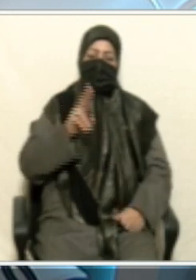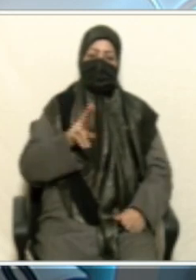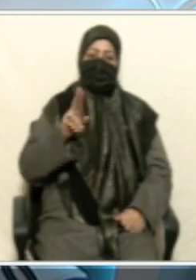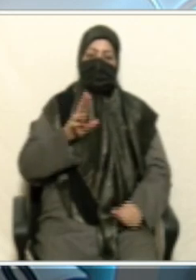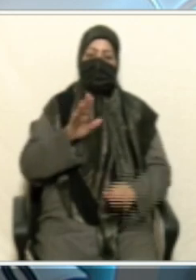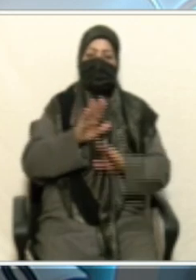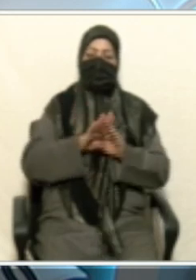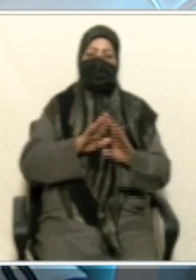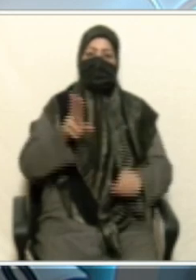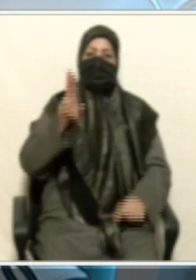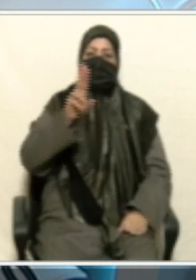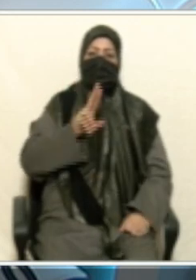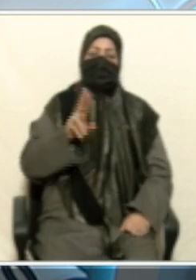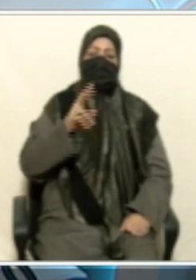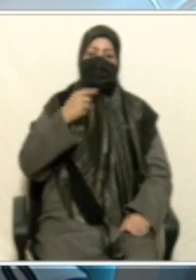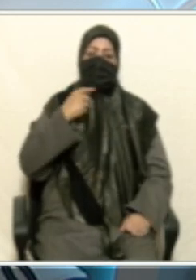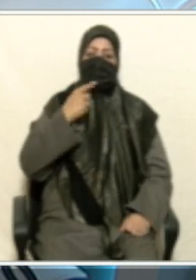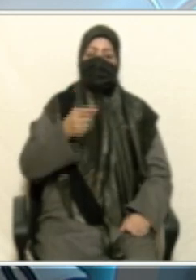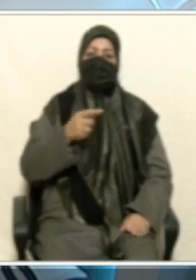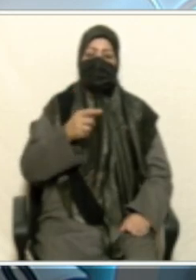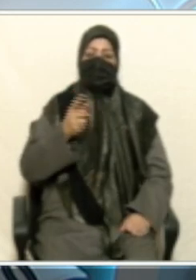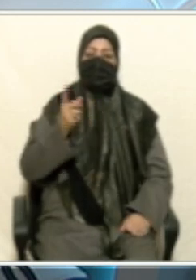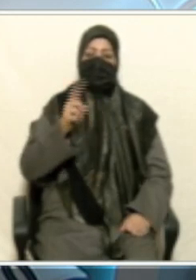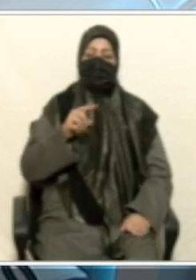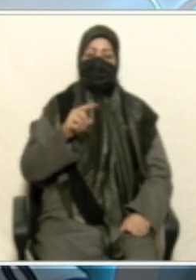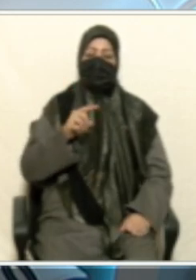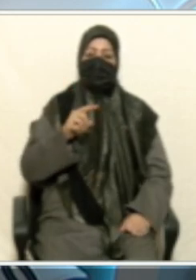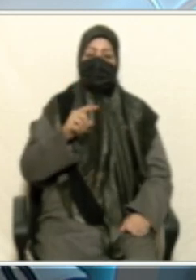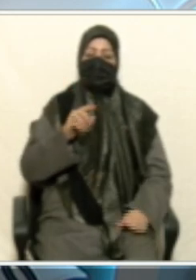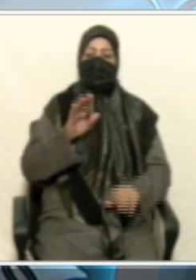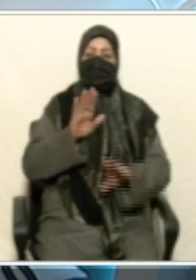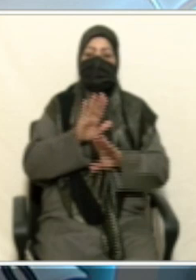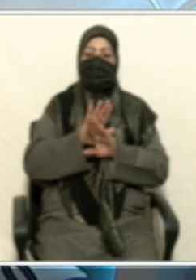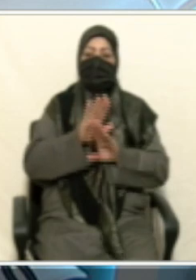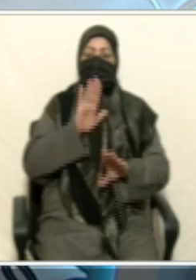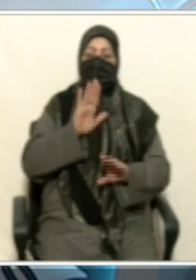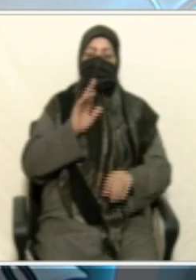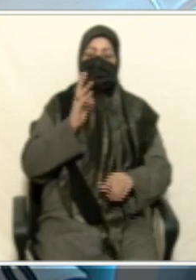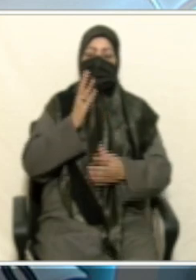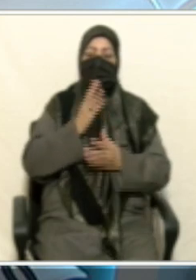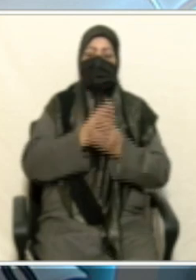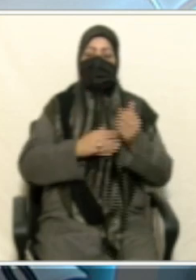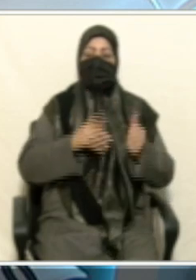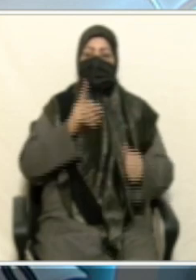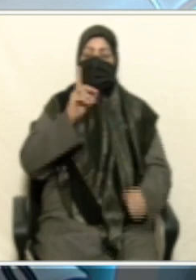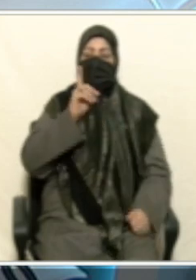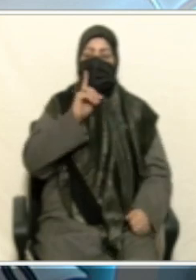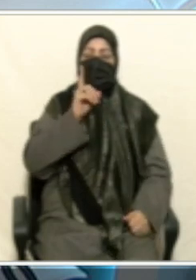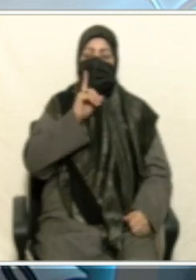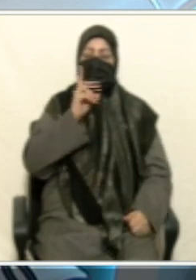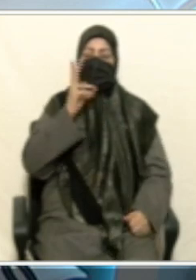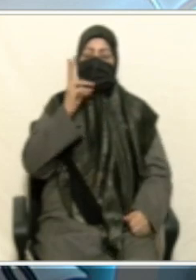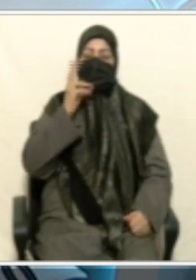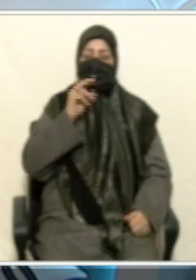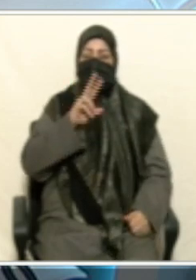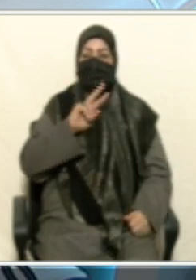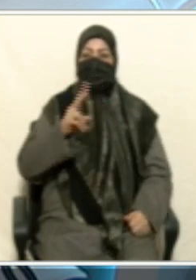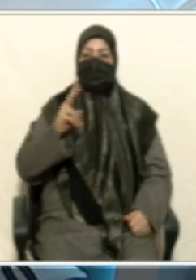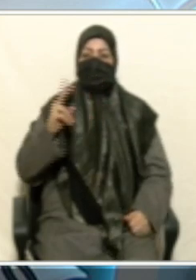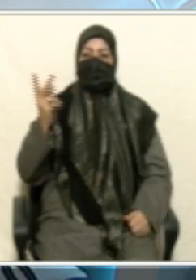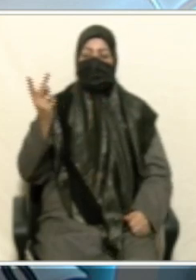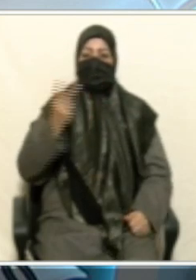هذا أخ والديه طبعا وفرض أن هذه مثلا والدته أو والده. يعني على الجميع أنا أتكلم مش بخصوص على المرأة اللي تكلمت